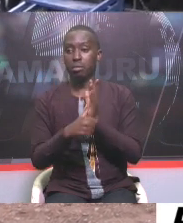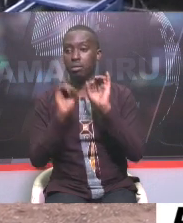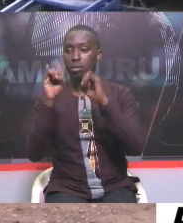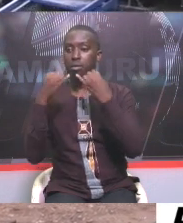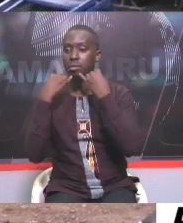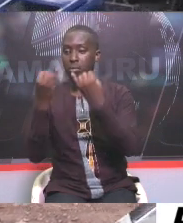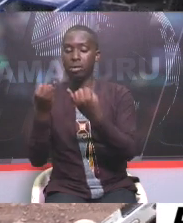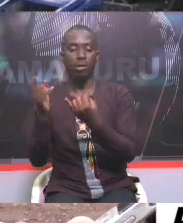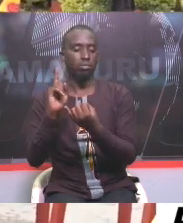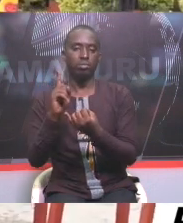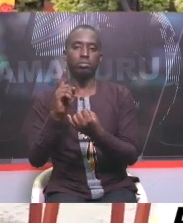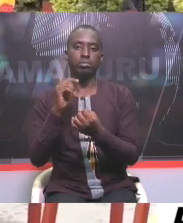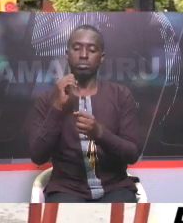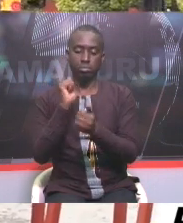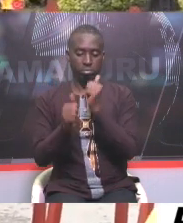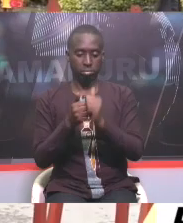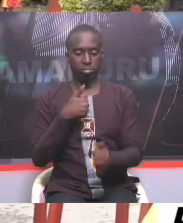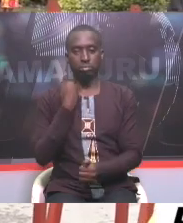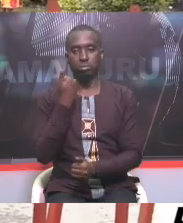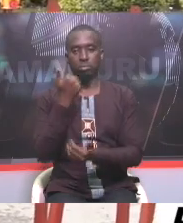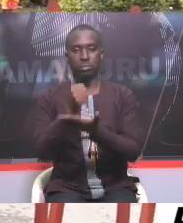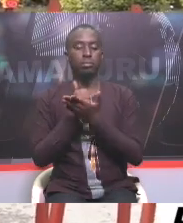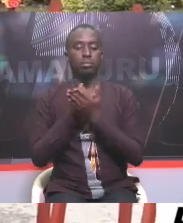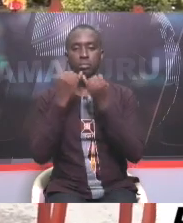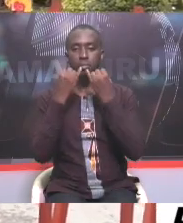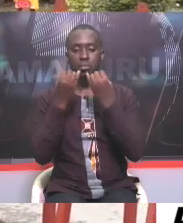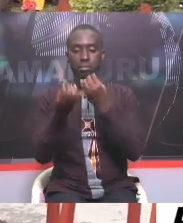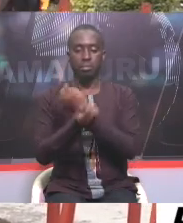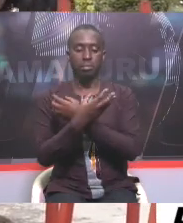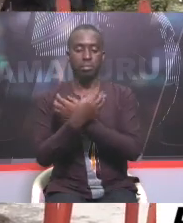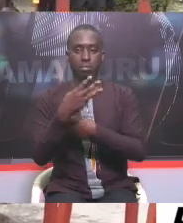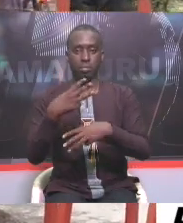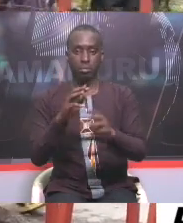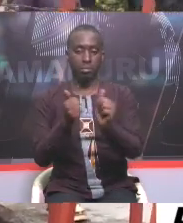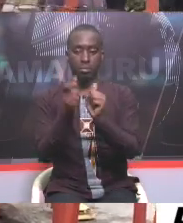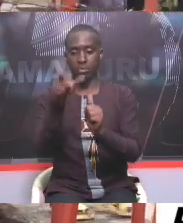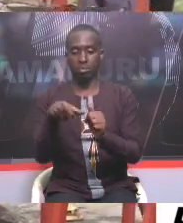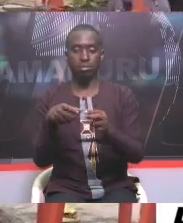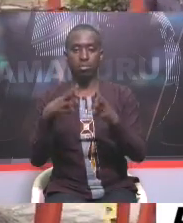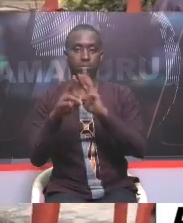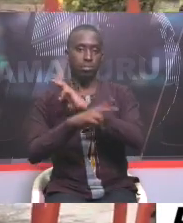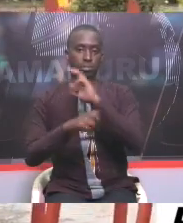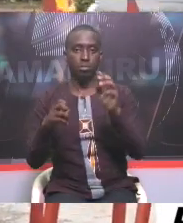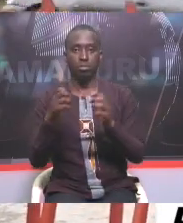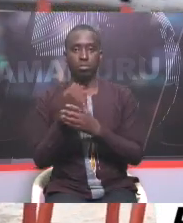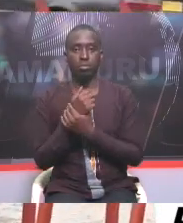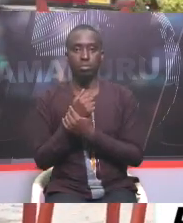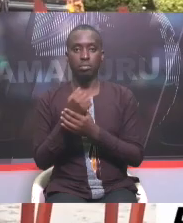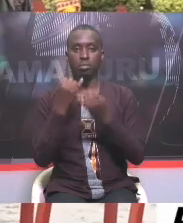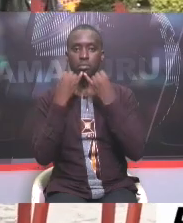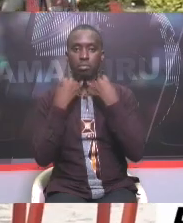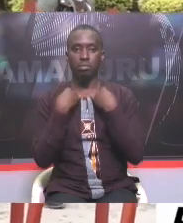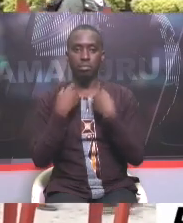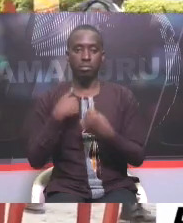tujye turigwariza aba baramfashije bakangira n'inama y'ukuntu nakurikirana uwo muntu wanyibye ese ko bavuga barambwiye